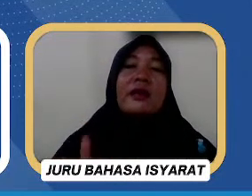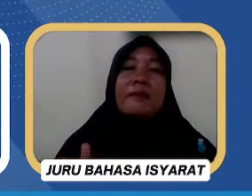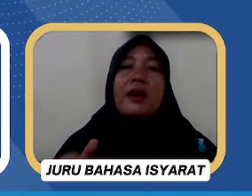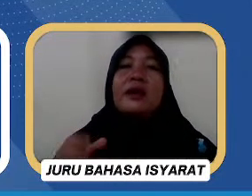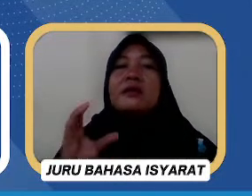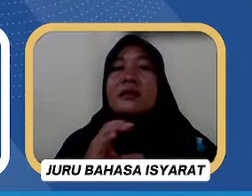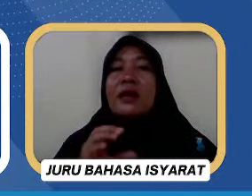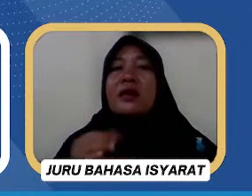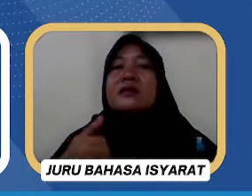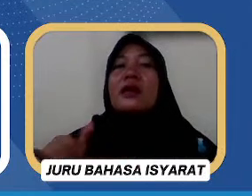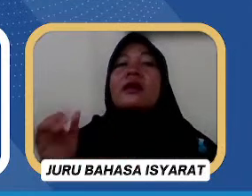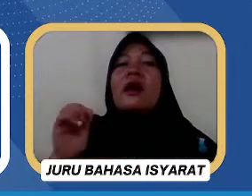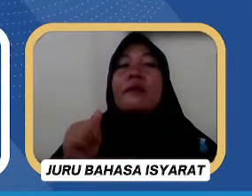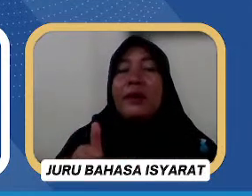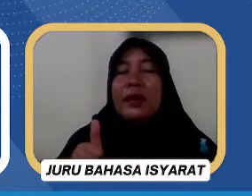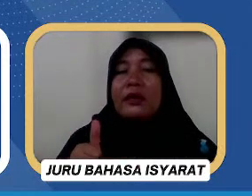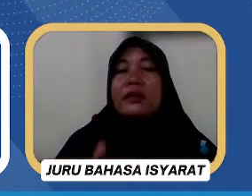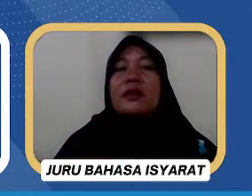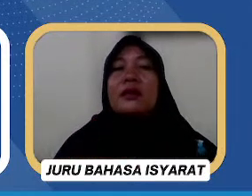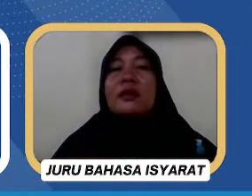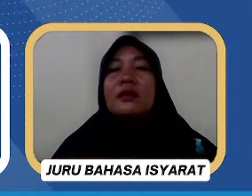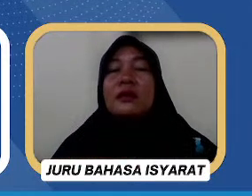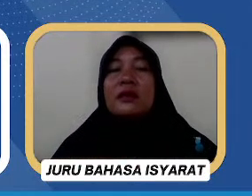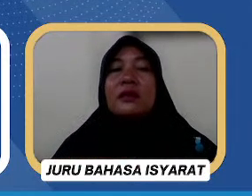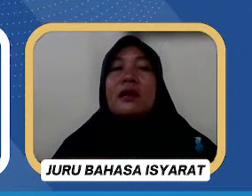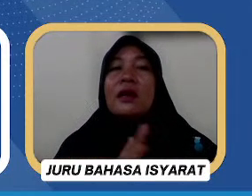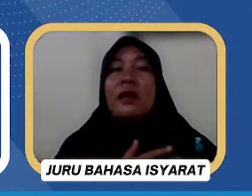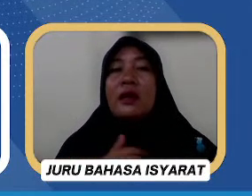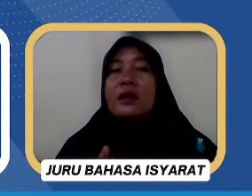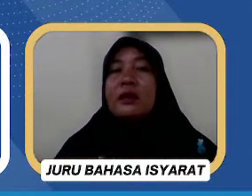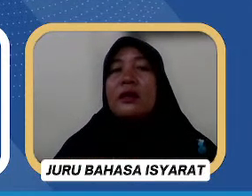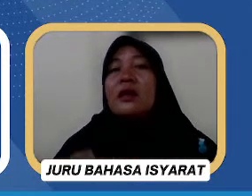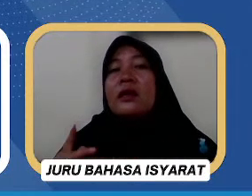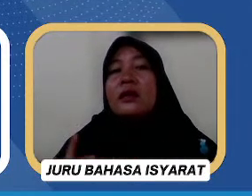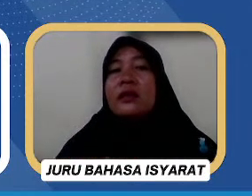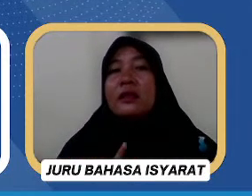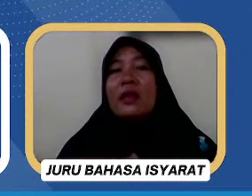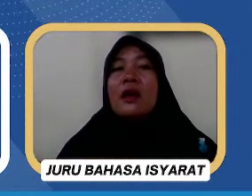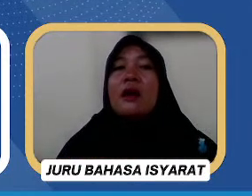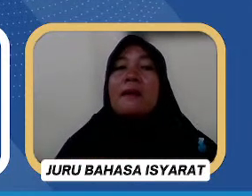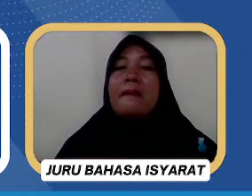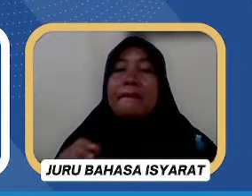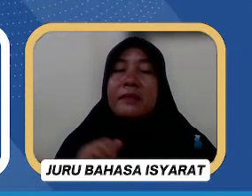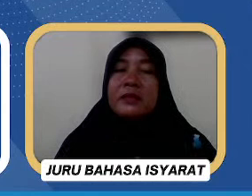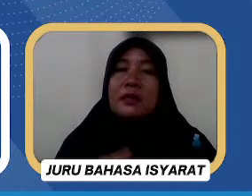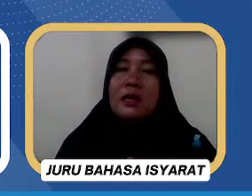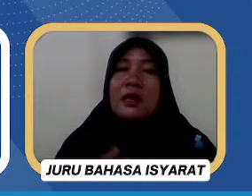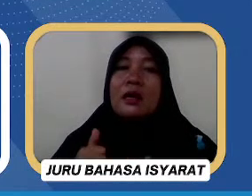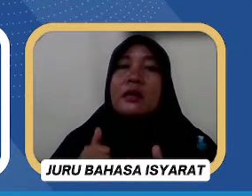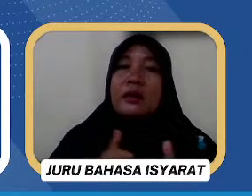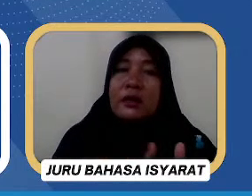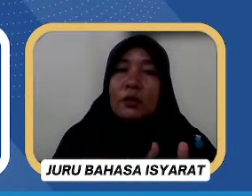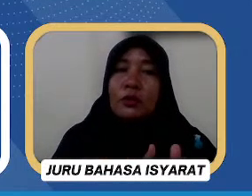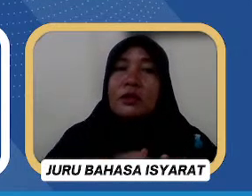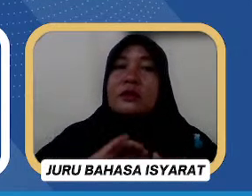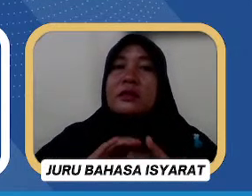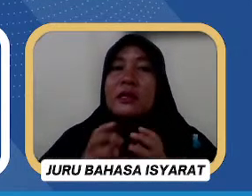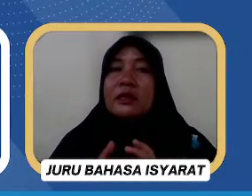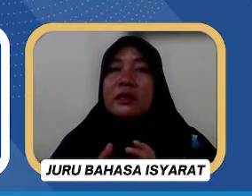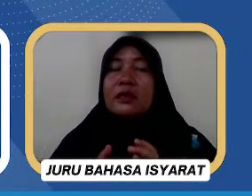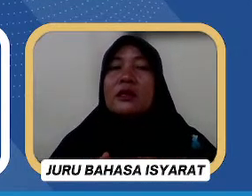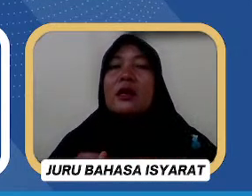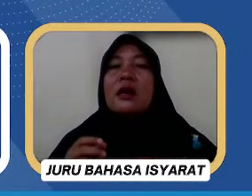sehingga membuat kita akan terpengaruh dengan hal-hal yang baik, entah itu dari kawan, entah itu